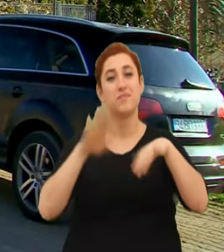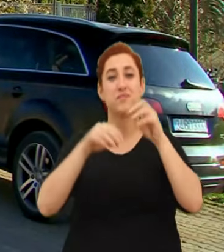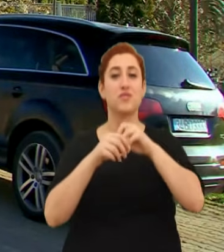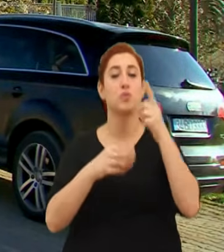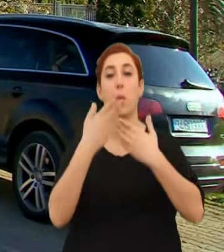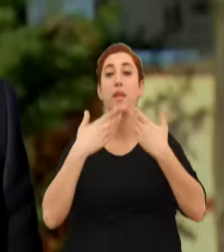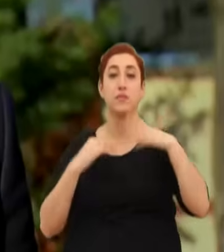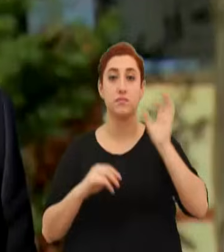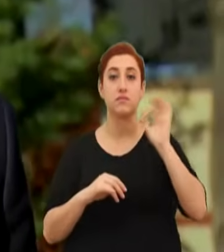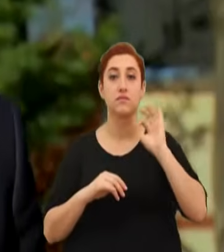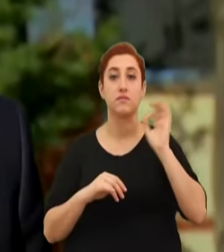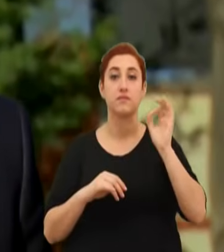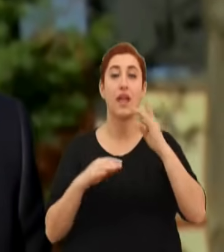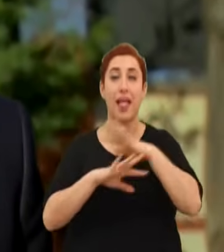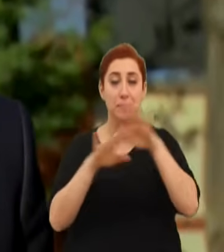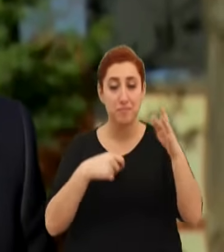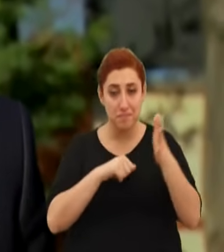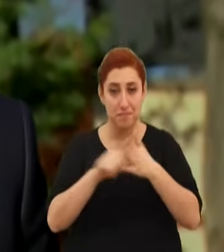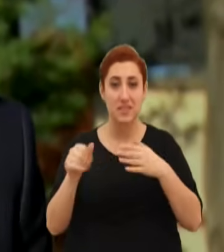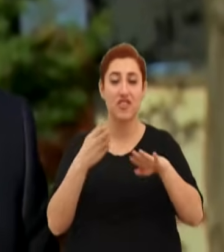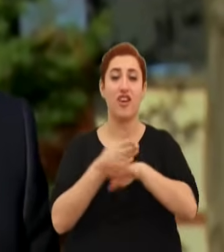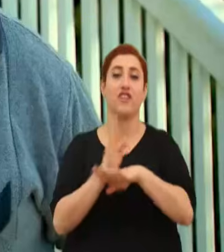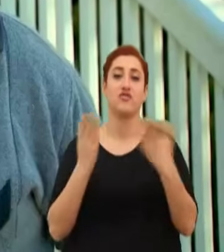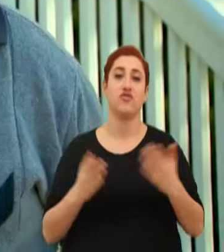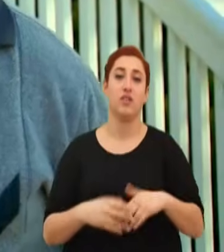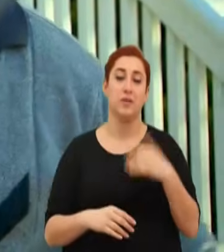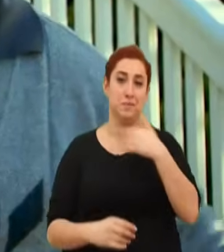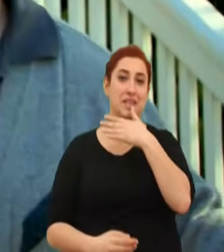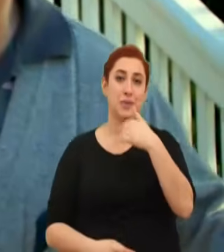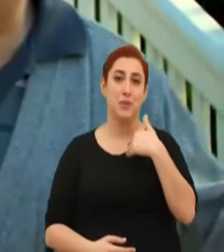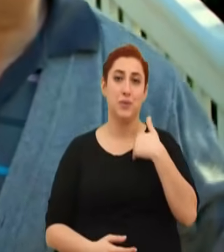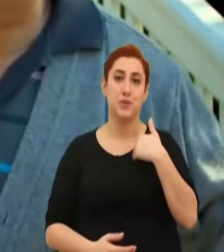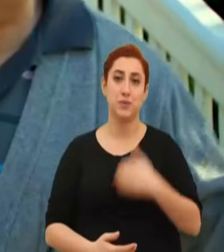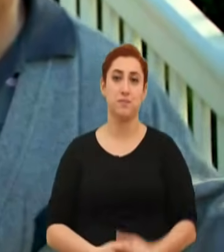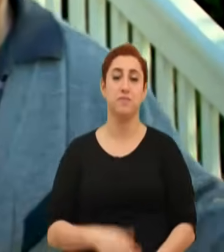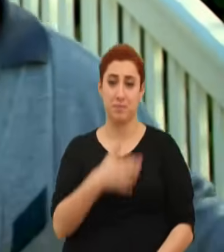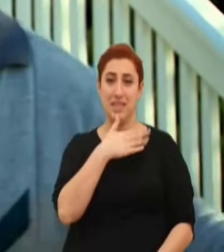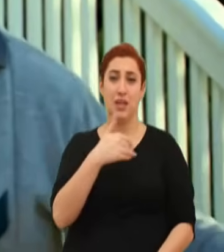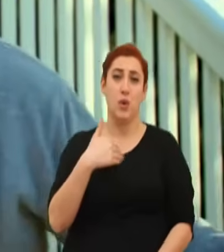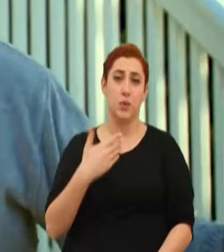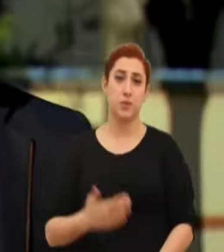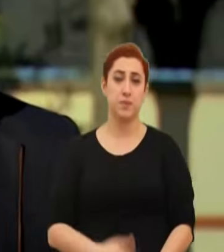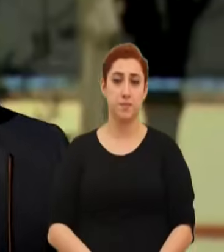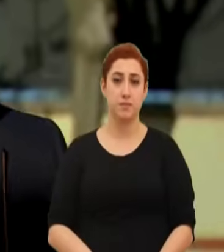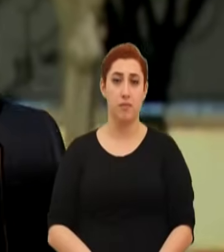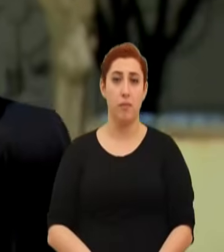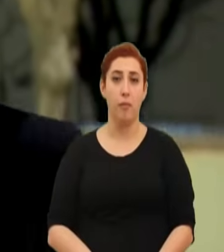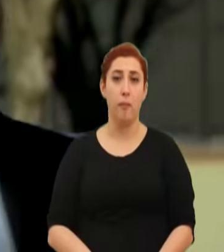şeyler söylemiyorsun değil mi? Tamamı gerçek Şükrü, gerçek. Biliyordum. Biliyordum.